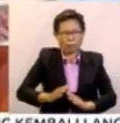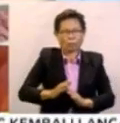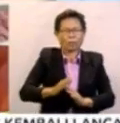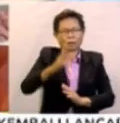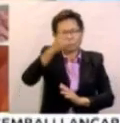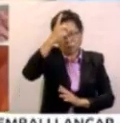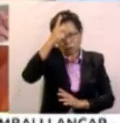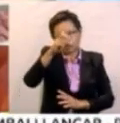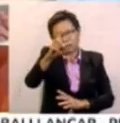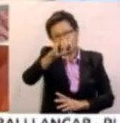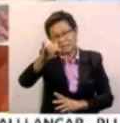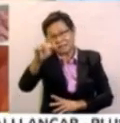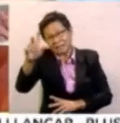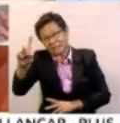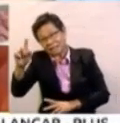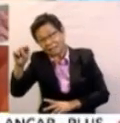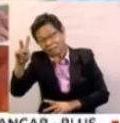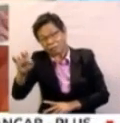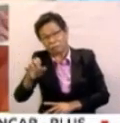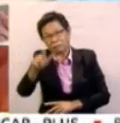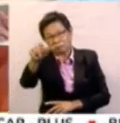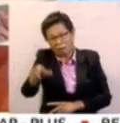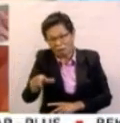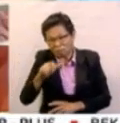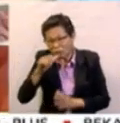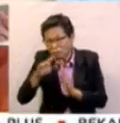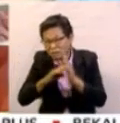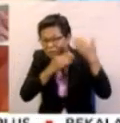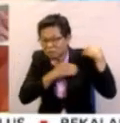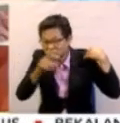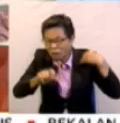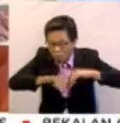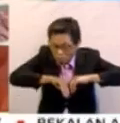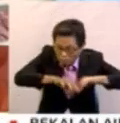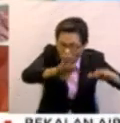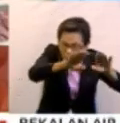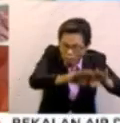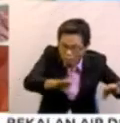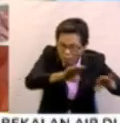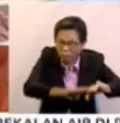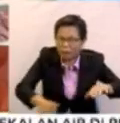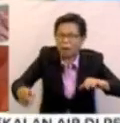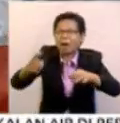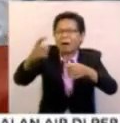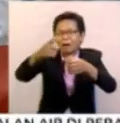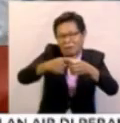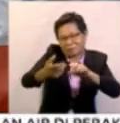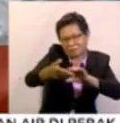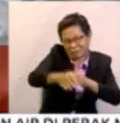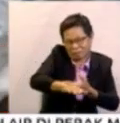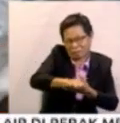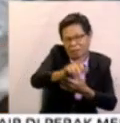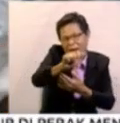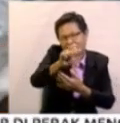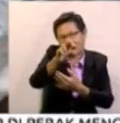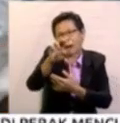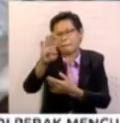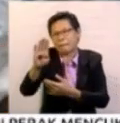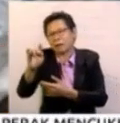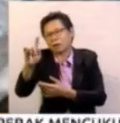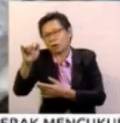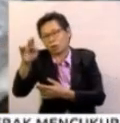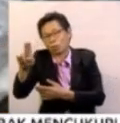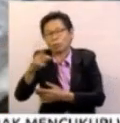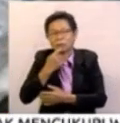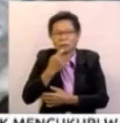Datuk DJ Dave. Beliau menyela tindakan pihak tidak bertanggungjawab yang menyebarkan berita berkaitan kematian pelakon berkenaan. Malah